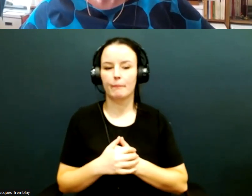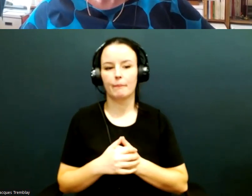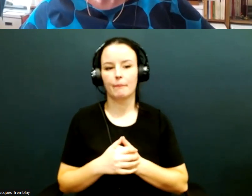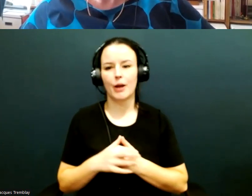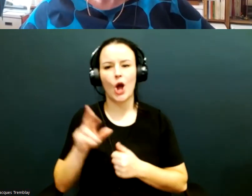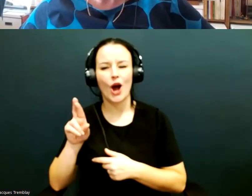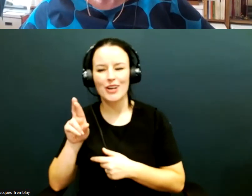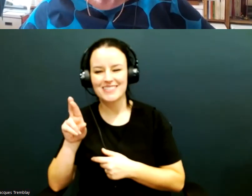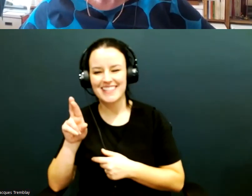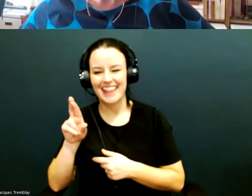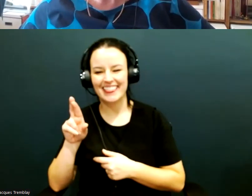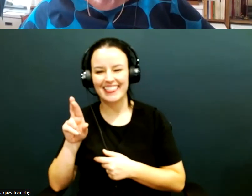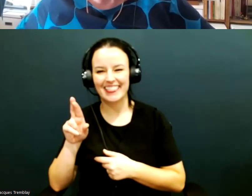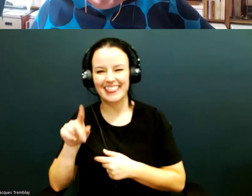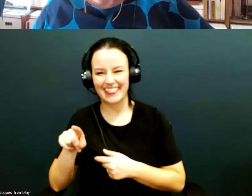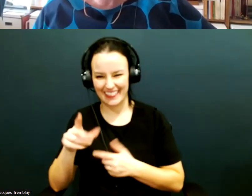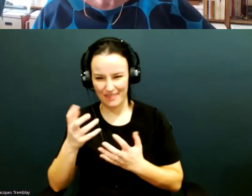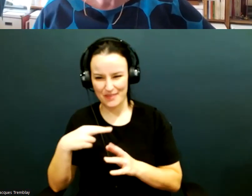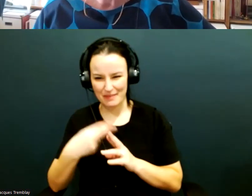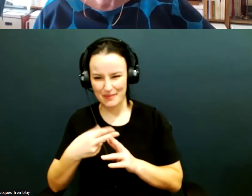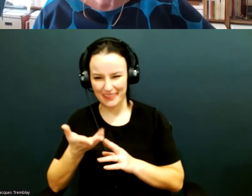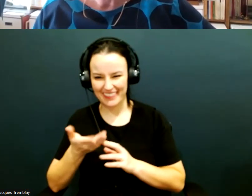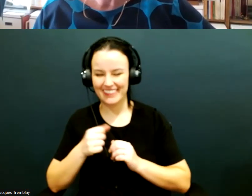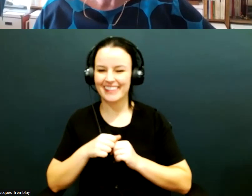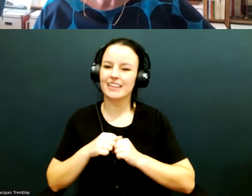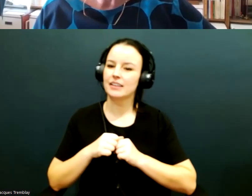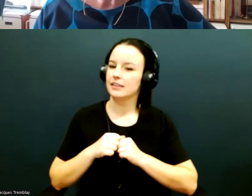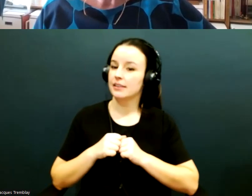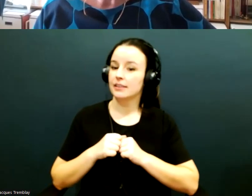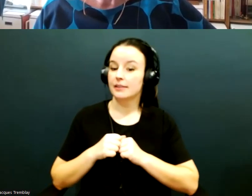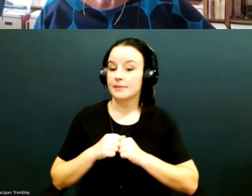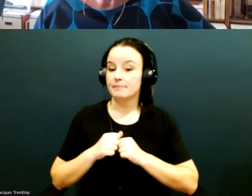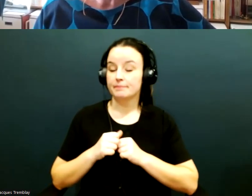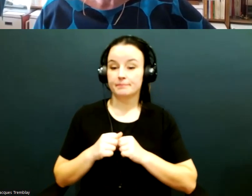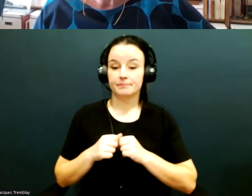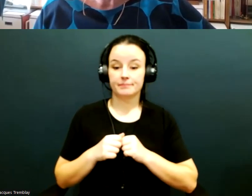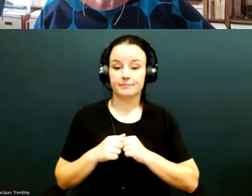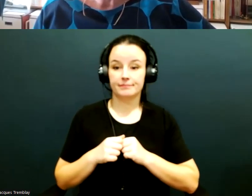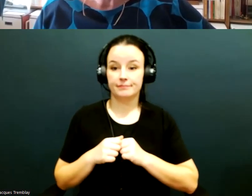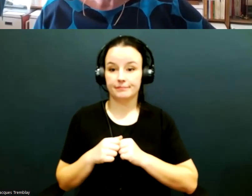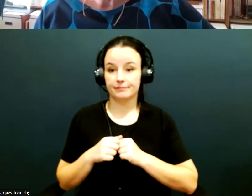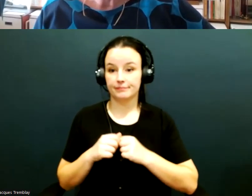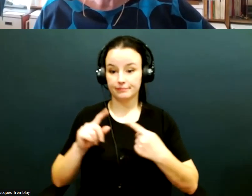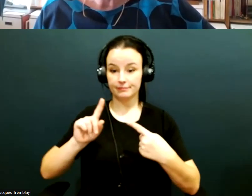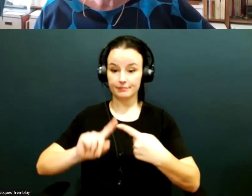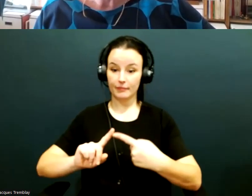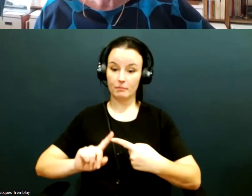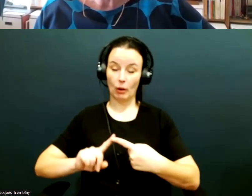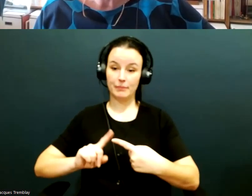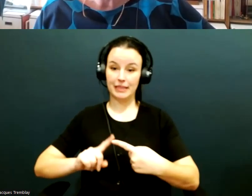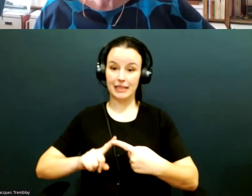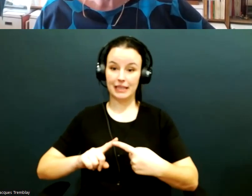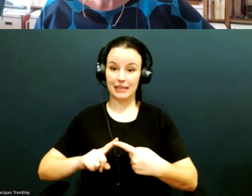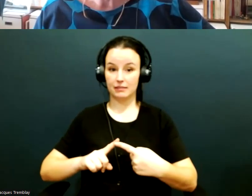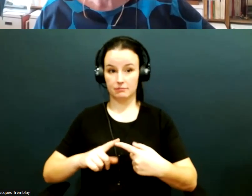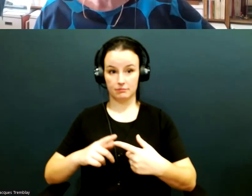Roxane, toi qui as travaillé de près avec les résidents, ça te tente-tu de répondre? Oui, bien évidemment, le premier pas, comme Marie le disait, c'est de pouvoir accéder au lien.